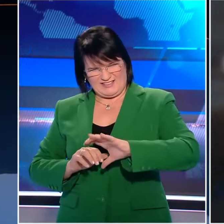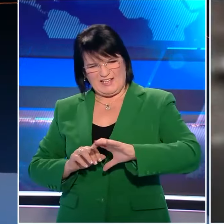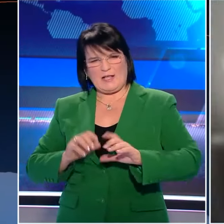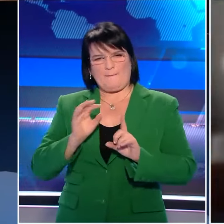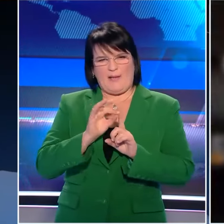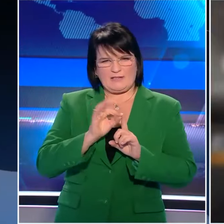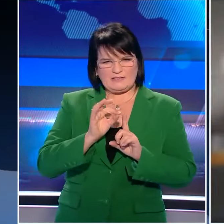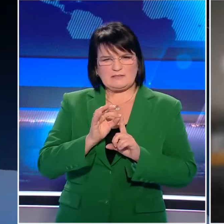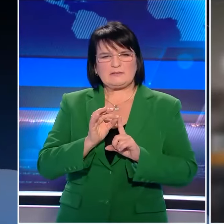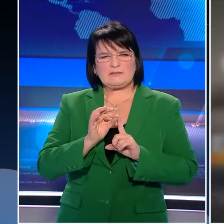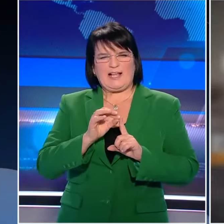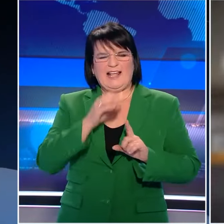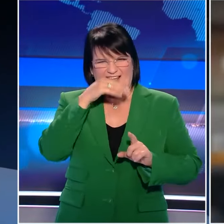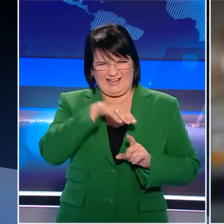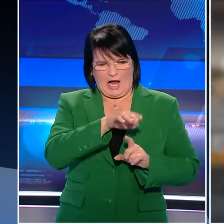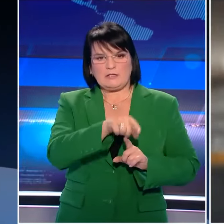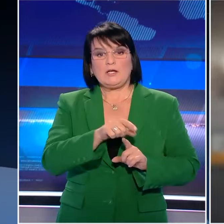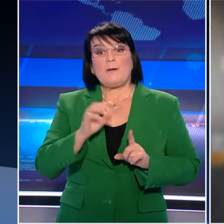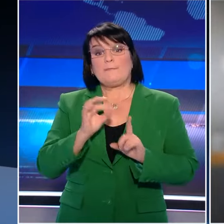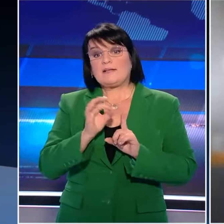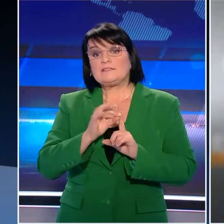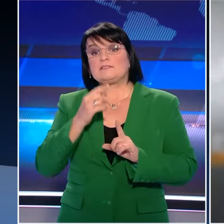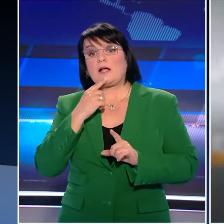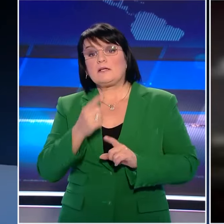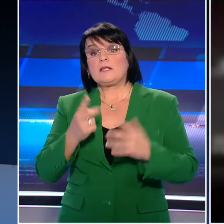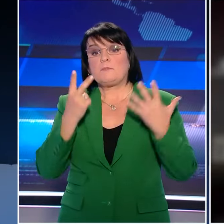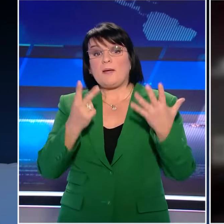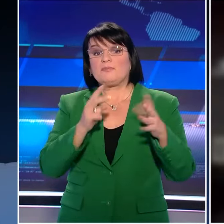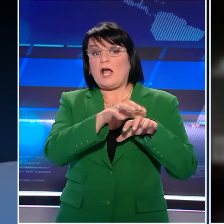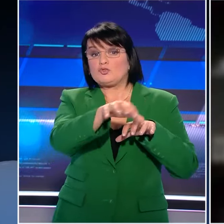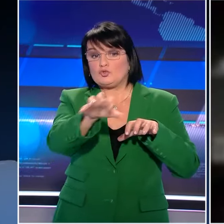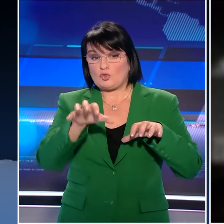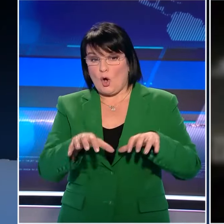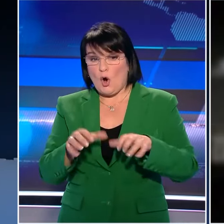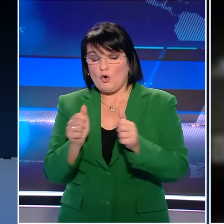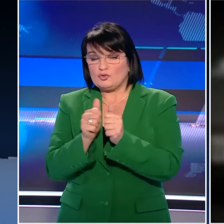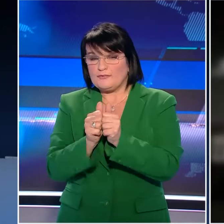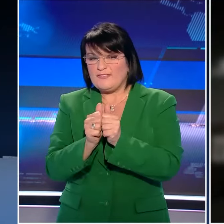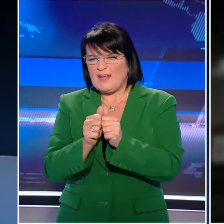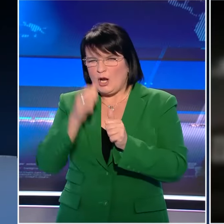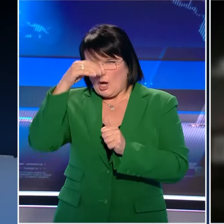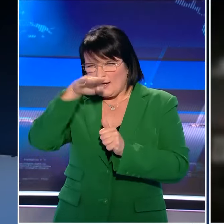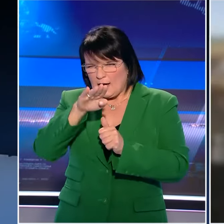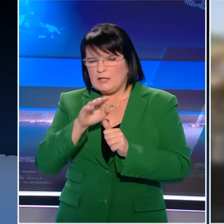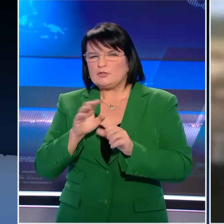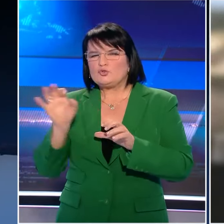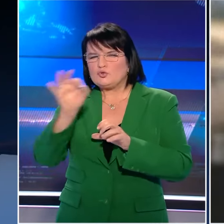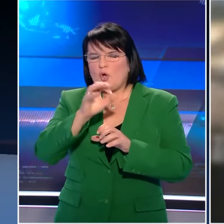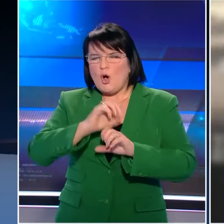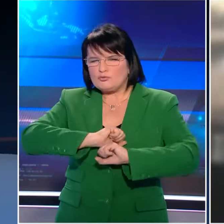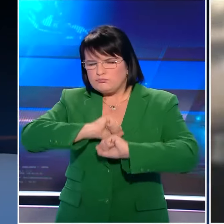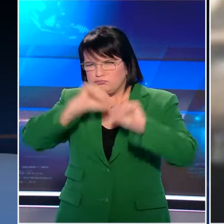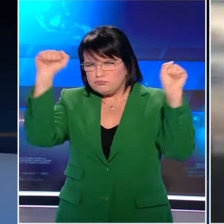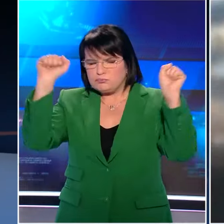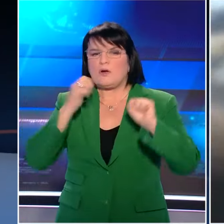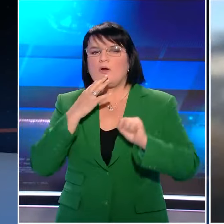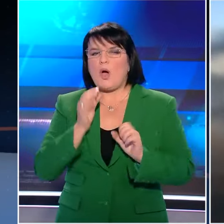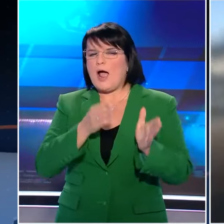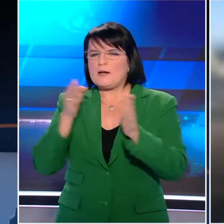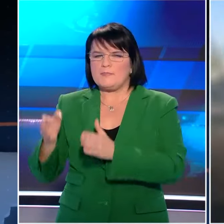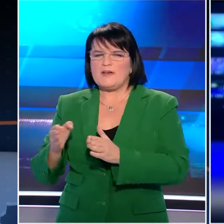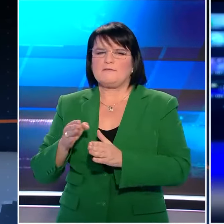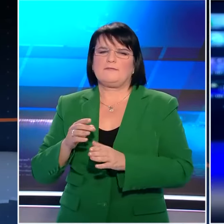ότι έπληξε 7 στόχους με θέσεις φιλοϊρανών τρομοκρατών που ετοίμαζαν επιθέσεις στην ενδοχώρα, απαντώντας έτσι σε αντίστοιχους ισχυρισμούς από την πλευρά